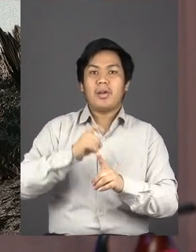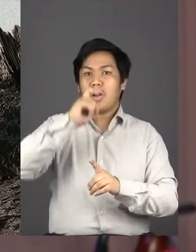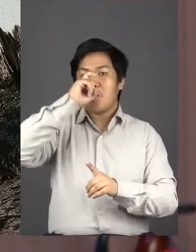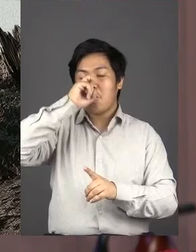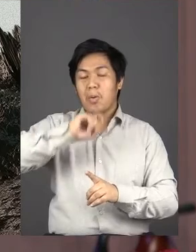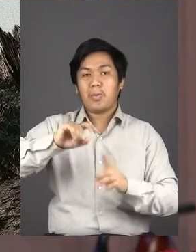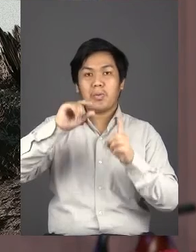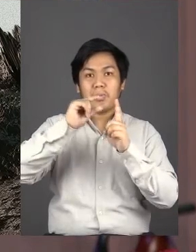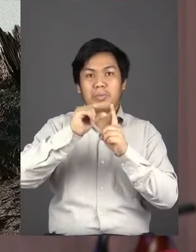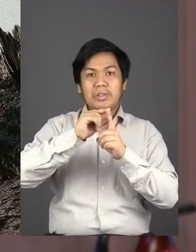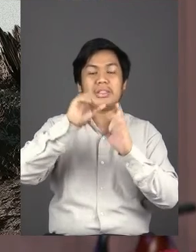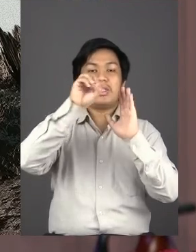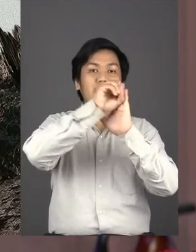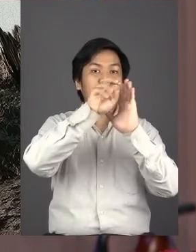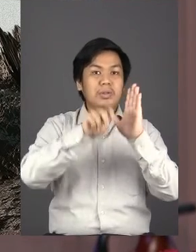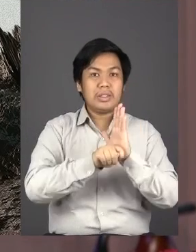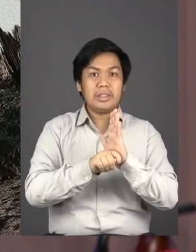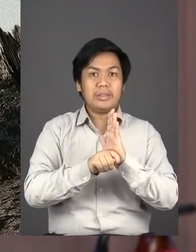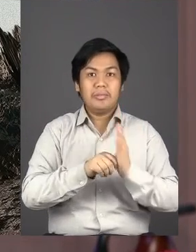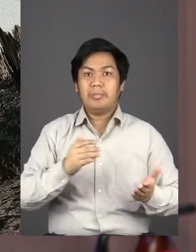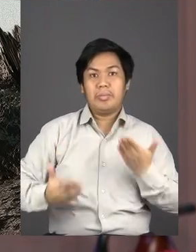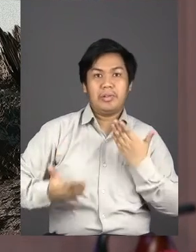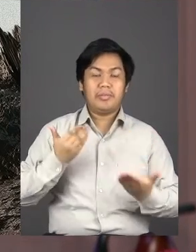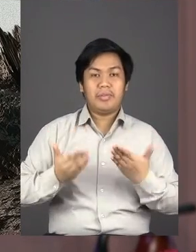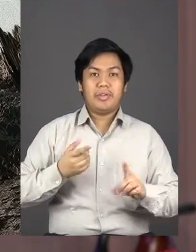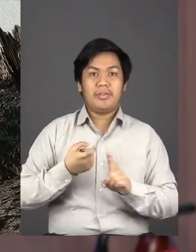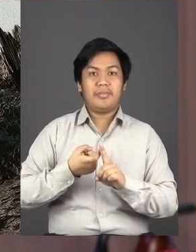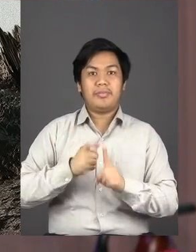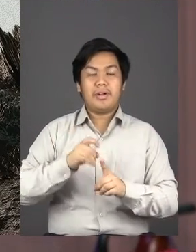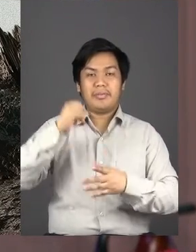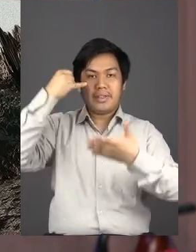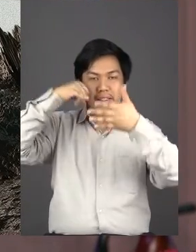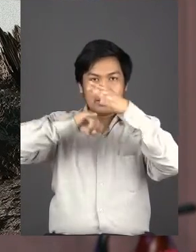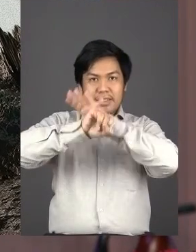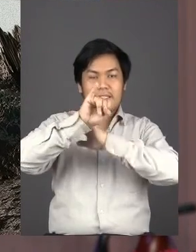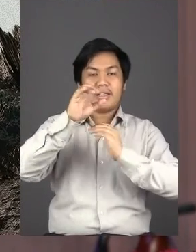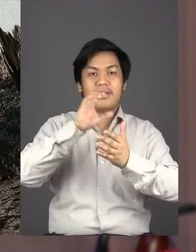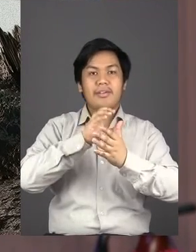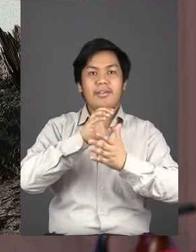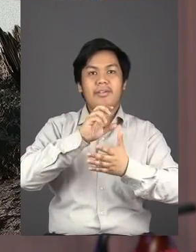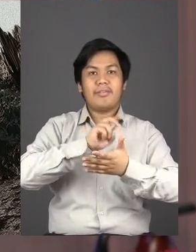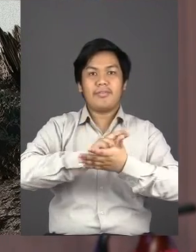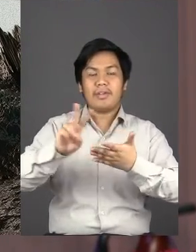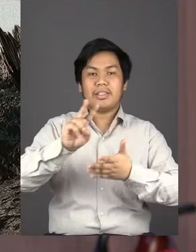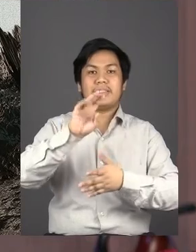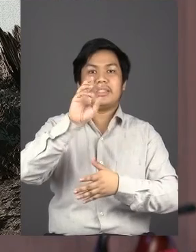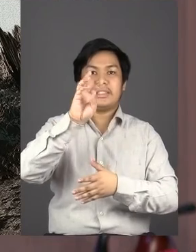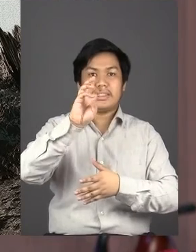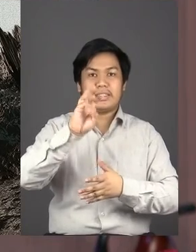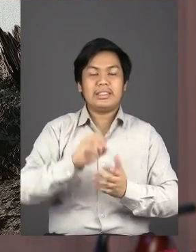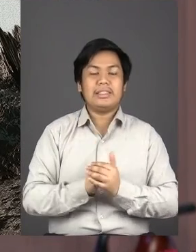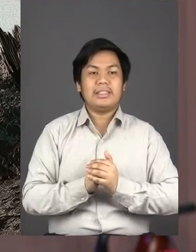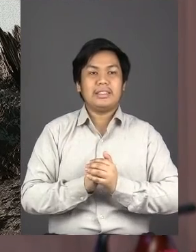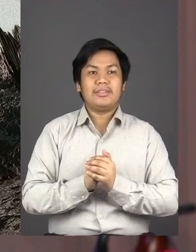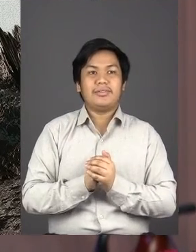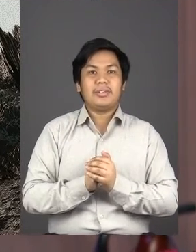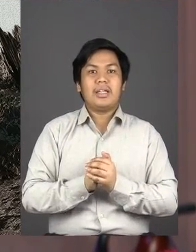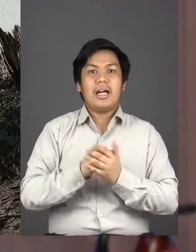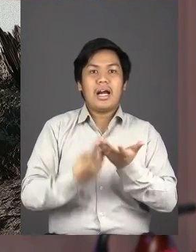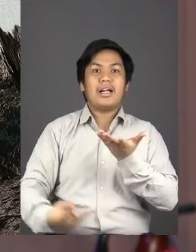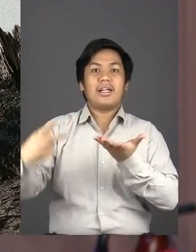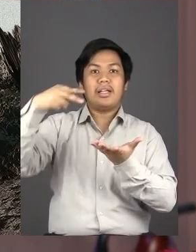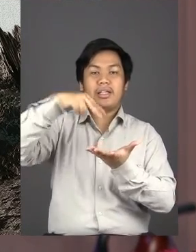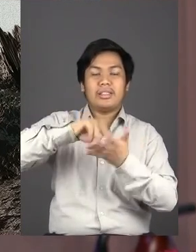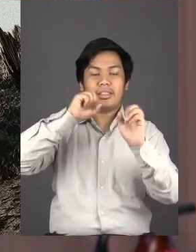Old Testament. Siguro marahil galing sa Isaiah 60 verse 1, arise, shine, for